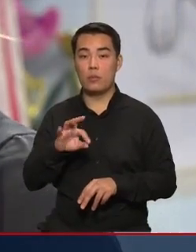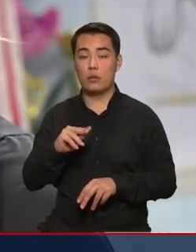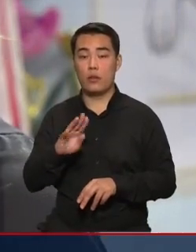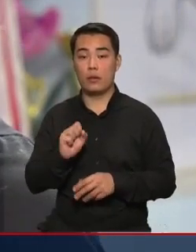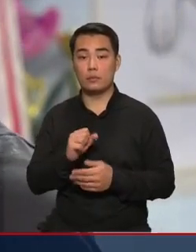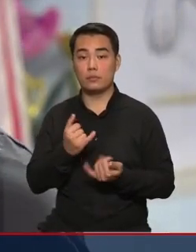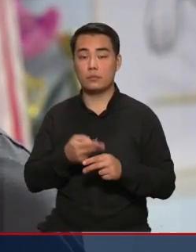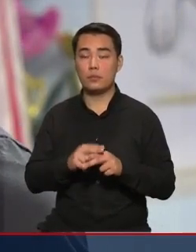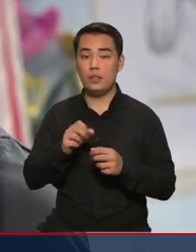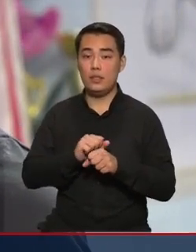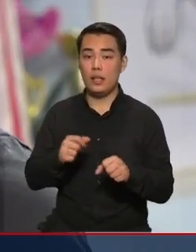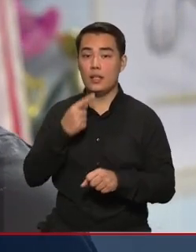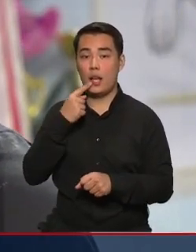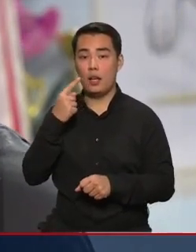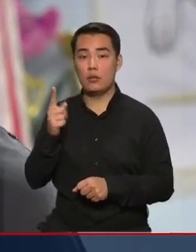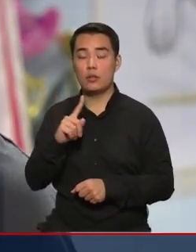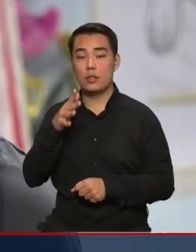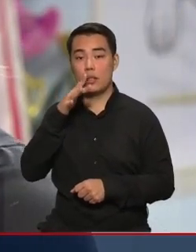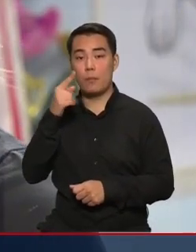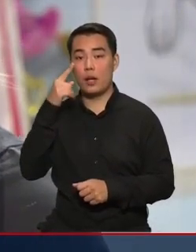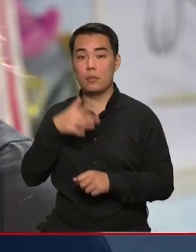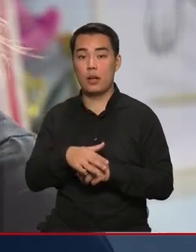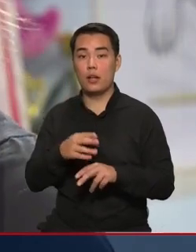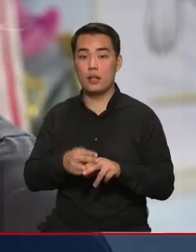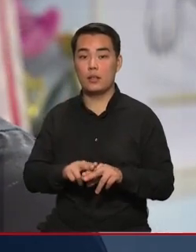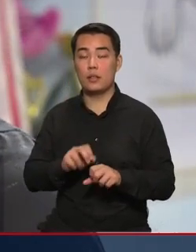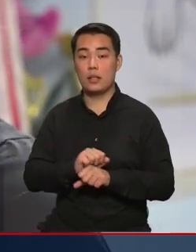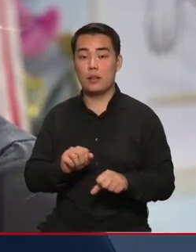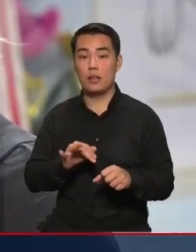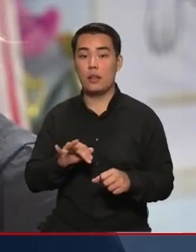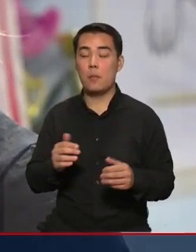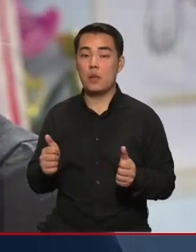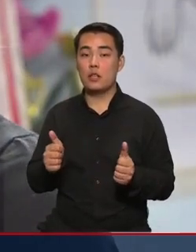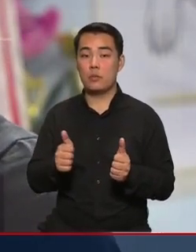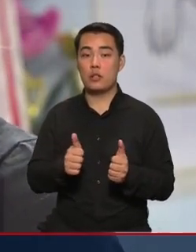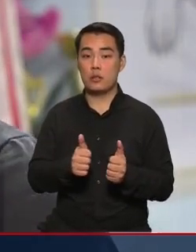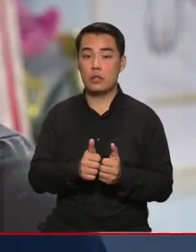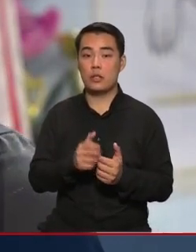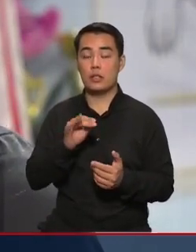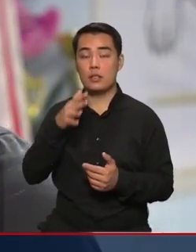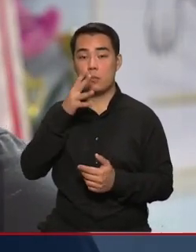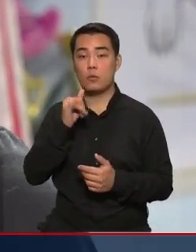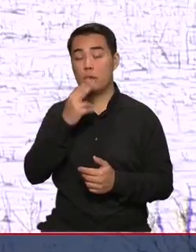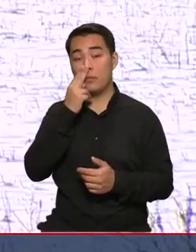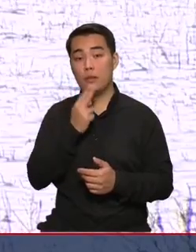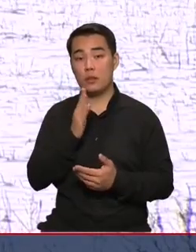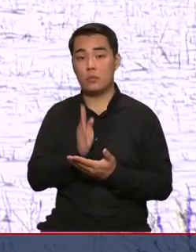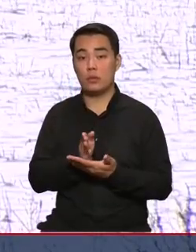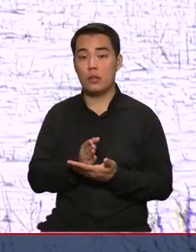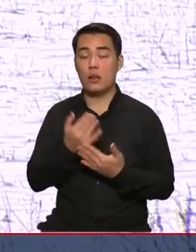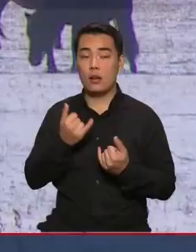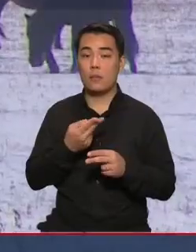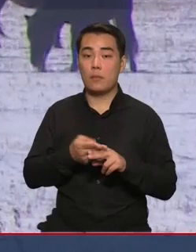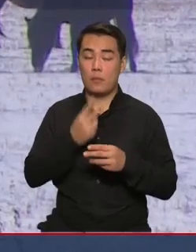взрываем вдалеке, прям вдалеке, чтобы собака понимала этот звук. Потом это все ближе, ближе, ближе, и собака приучается.